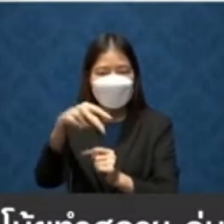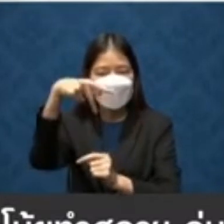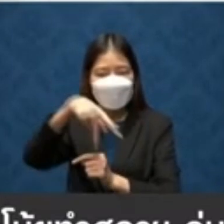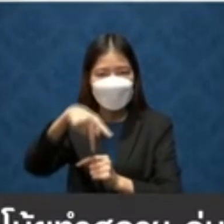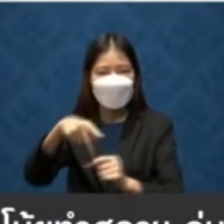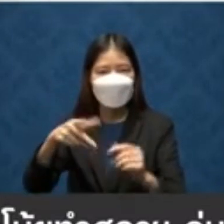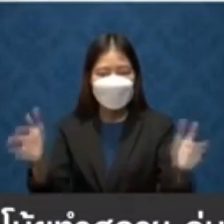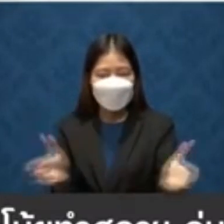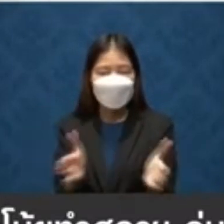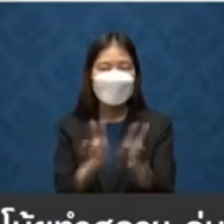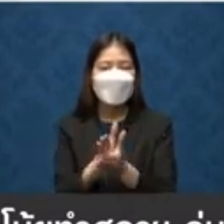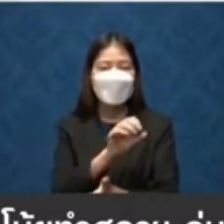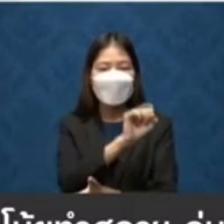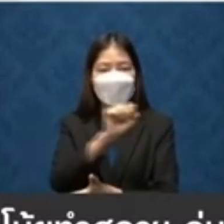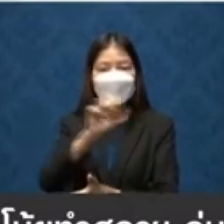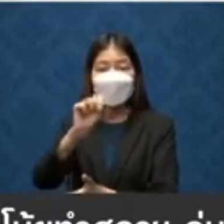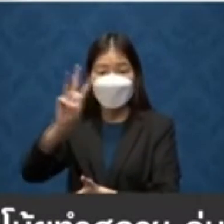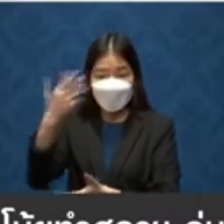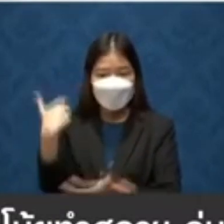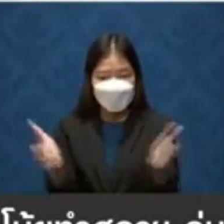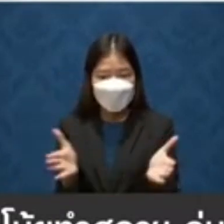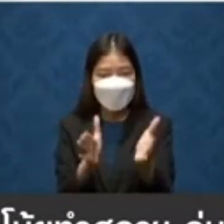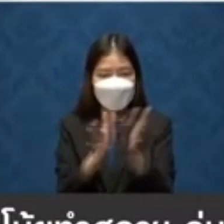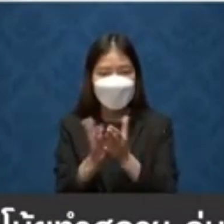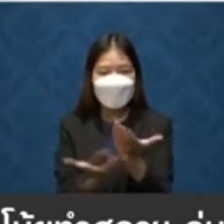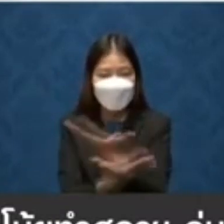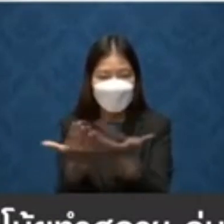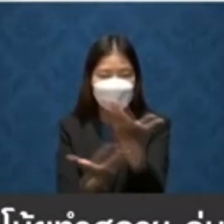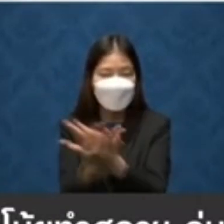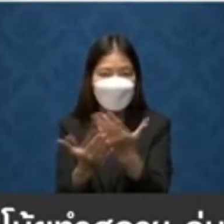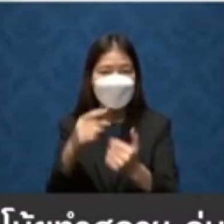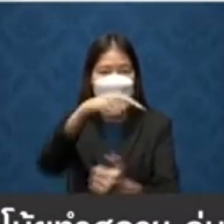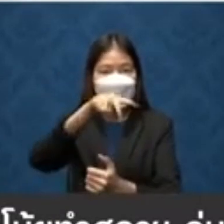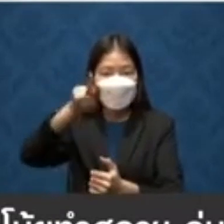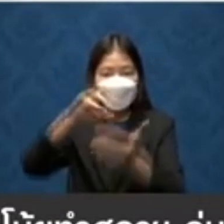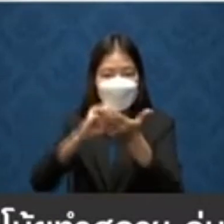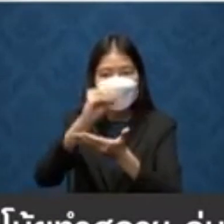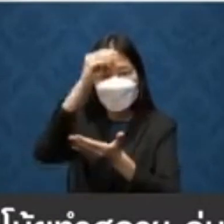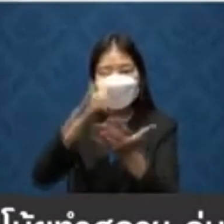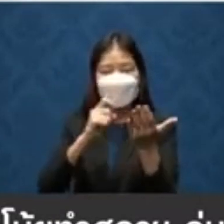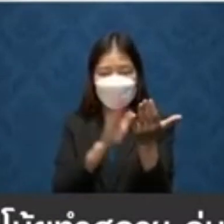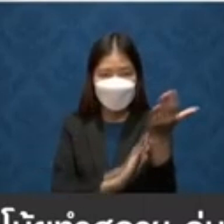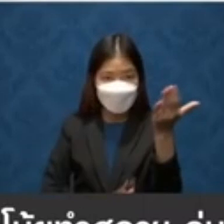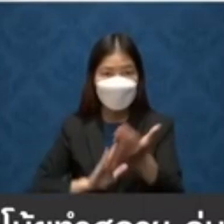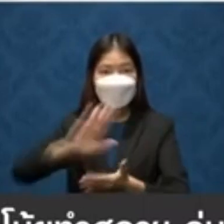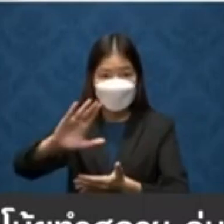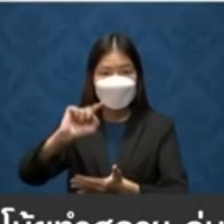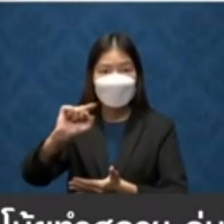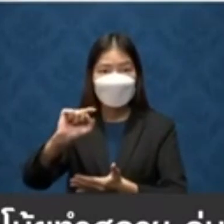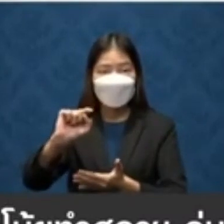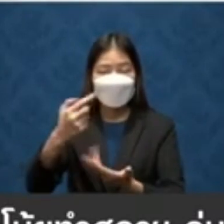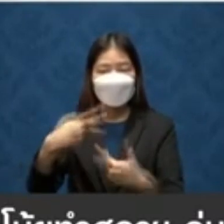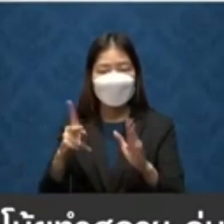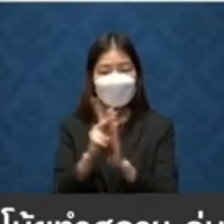อย่าโทษกันไปมาเพราะพรุ่งนี้วาระพิเศษเกี่ยวกับข้อตกลงระหว่างประเทศและร่างแก้ไขรัฐธรรมนูญเราต้อง